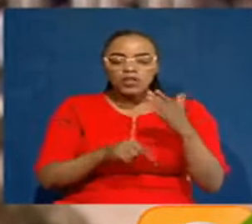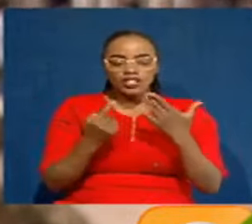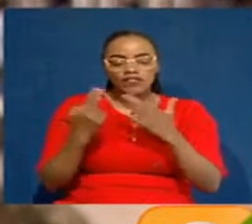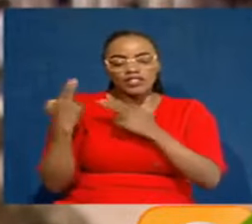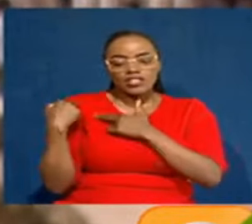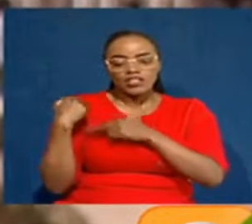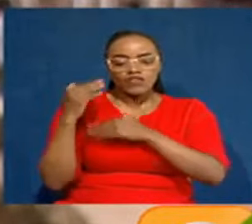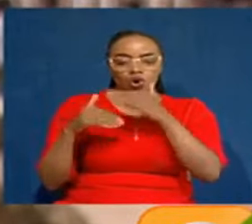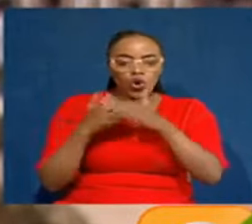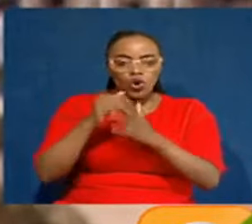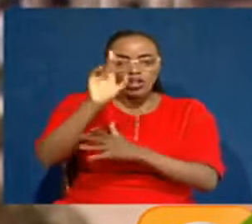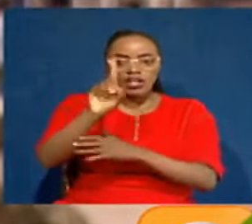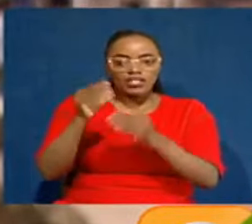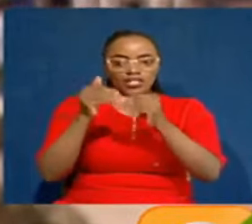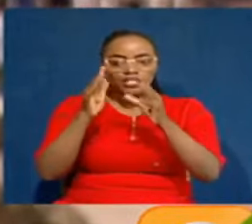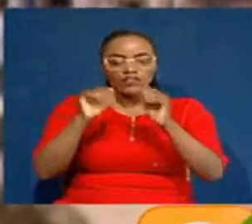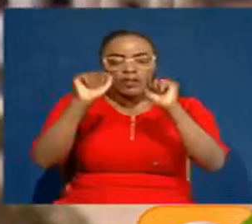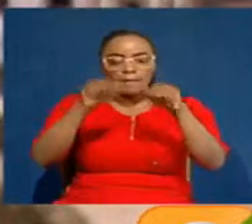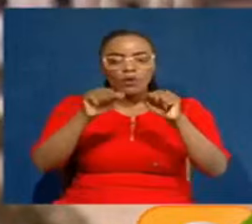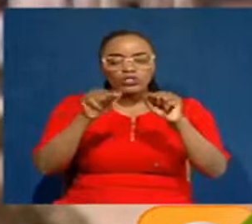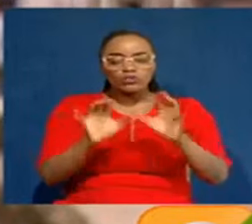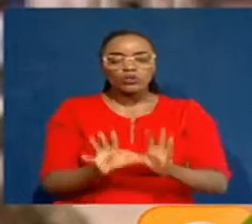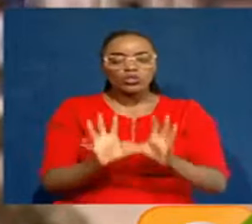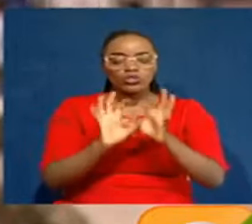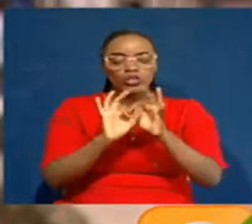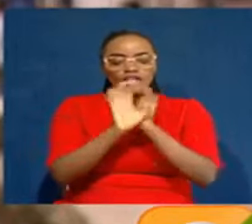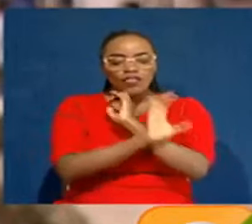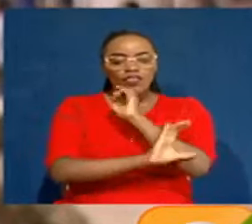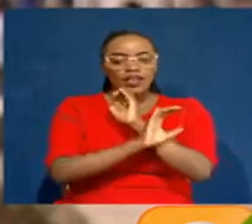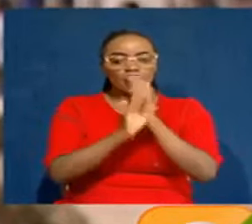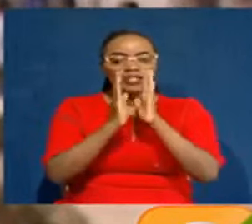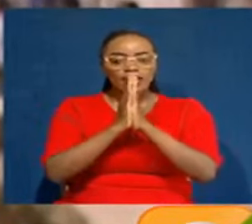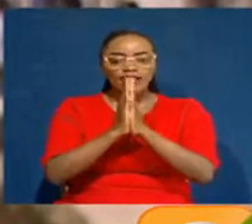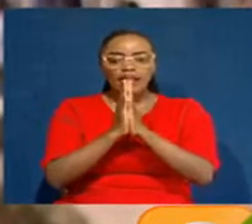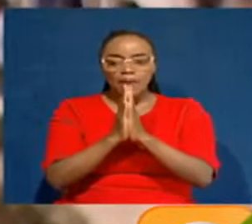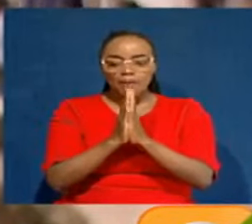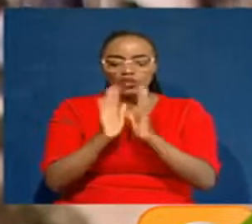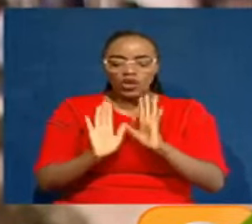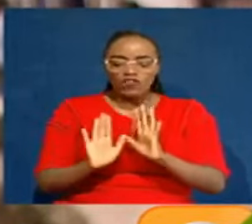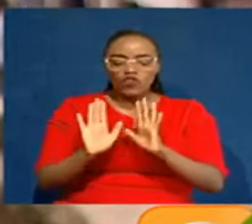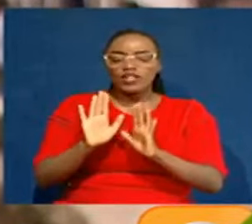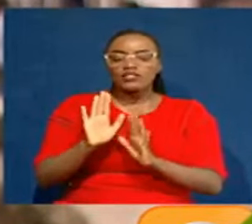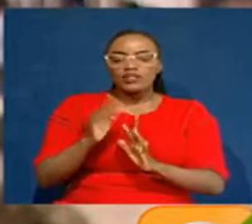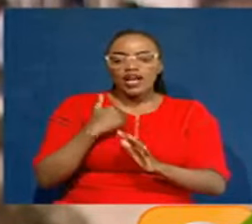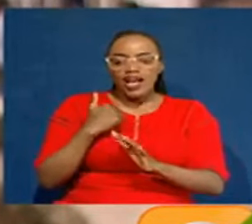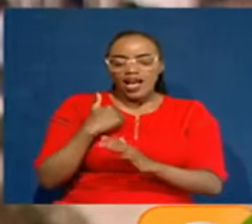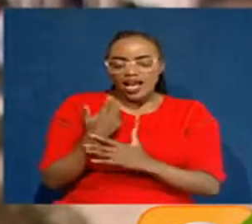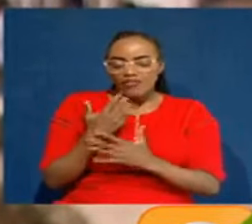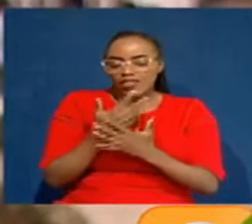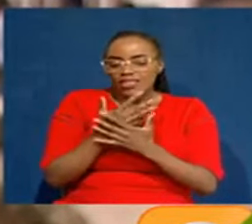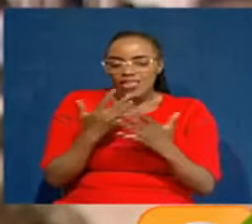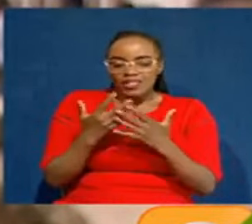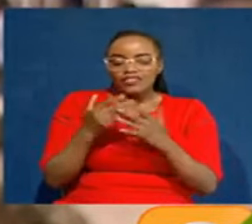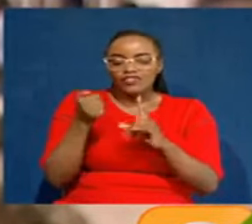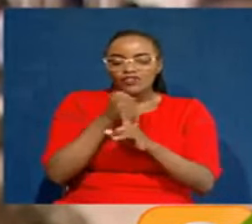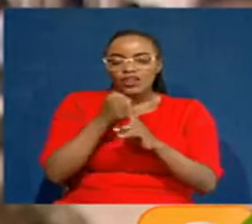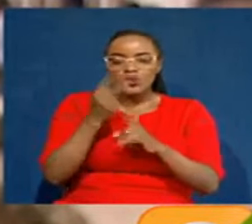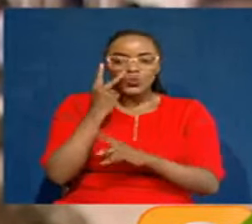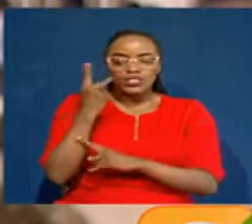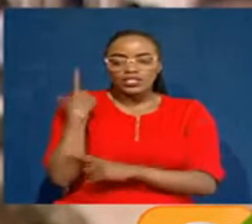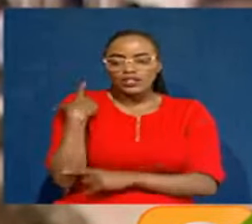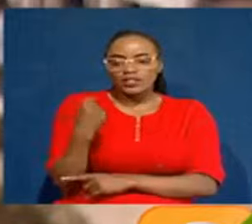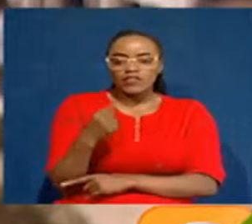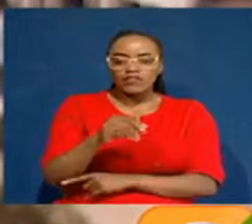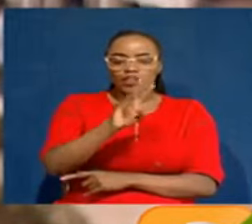jukumu la viongozi wa kidini kuweza kuunganisha taifa na kuliombea, kuliepusha dhidi ya machafuko yaloshuhudiwa. Willy